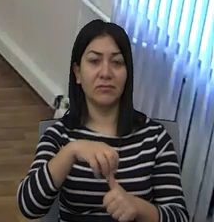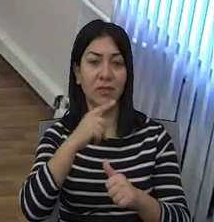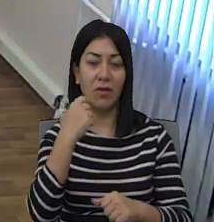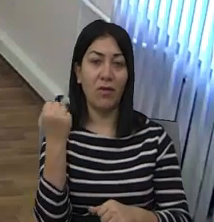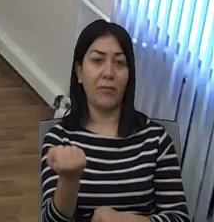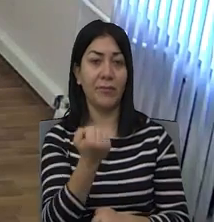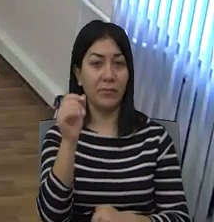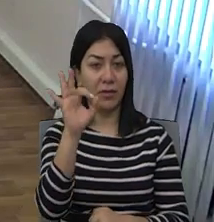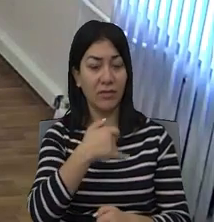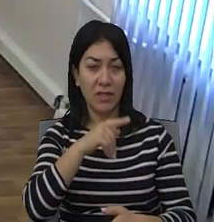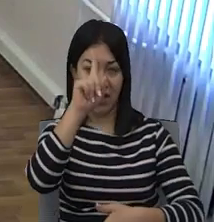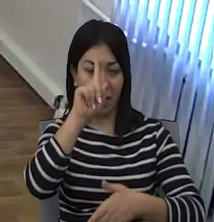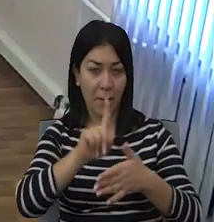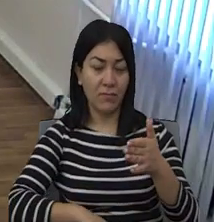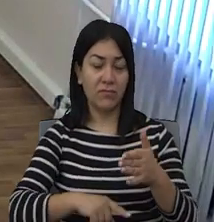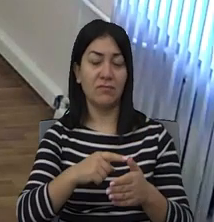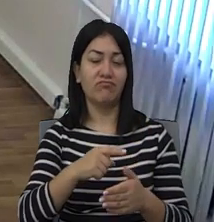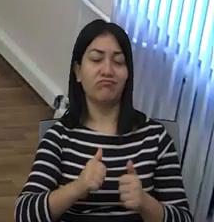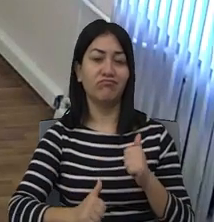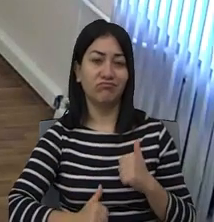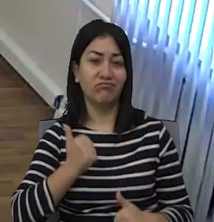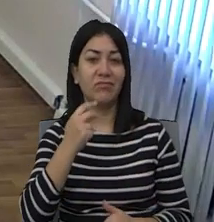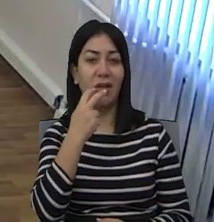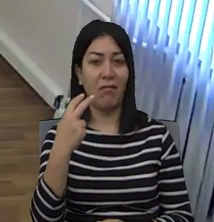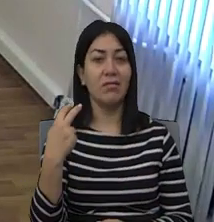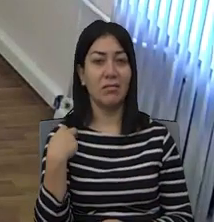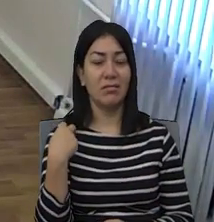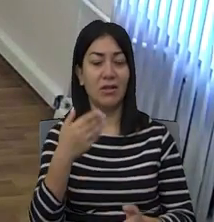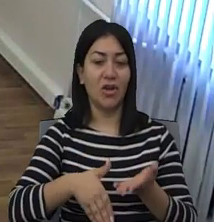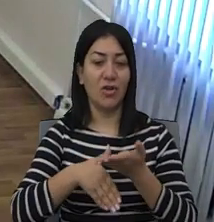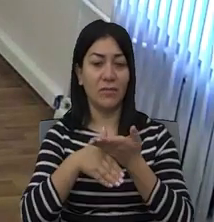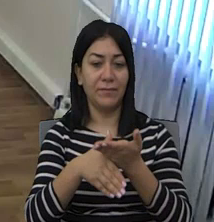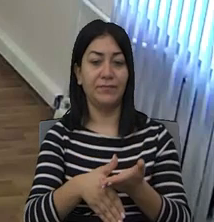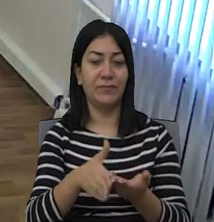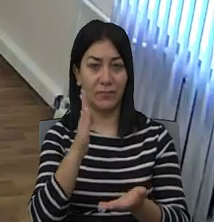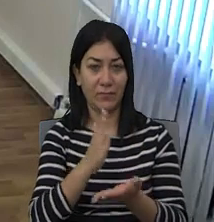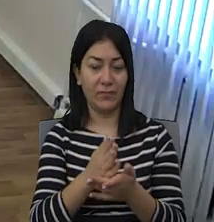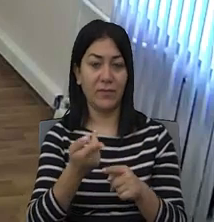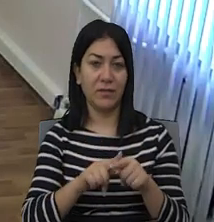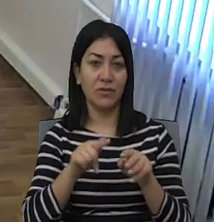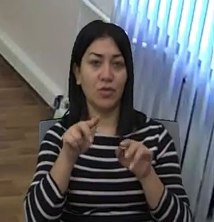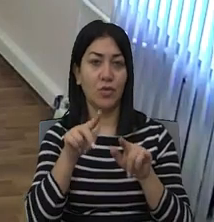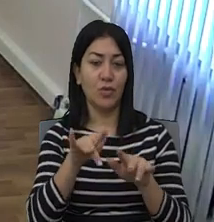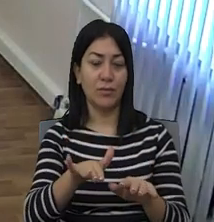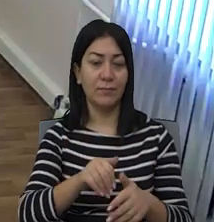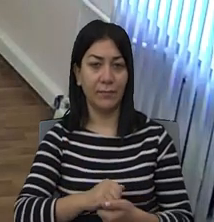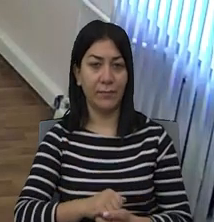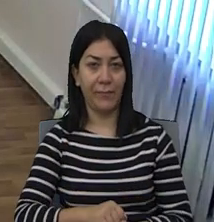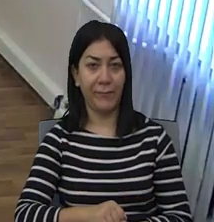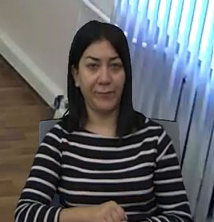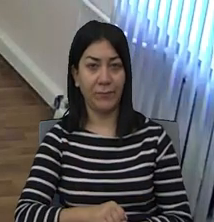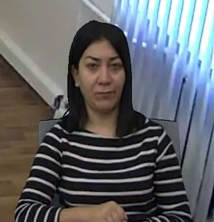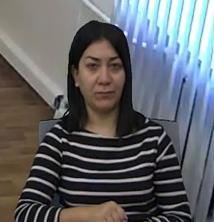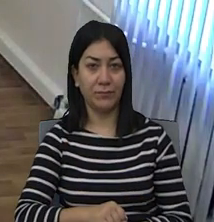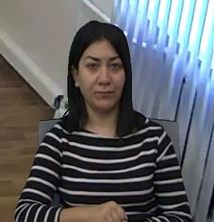եւ իսկապես հպարտ եմ, որ Միացյալ Թագավորությունը իր աջակցությունն է բերում այս նախաձեռնությանը. And I